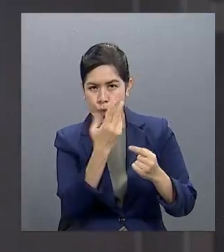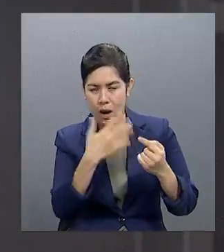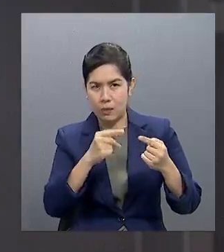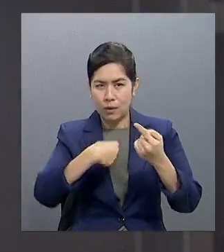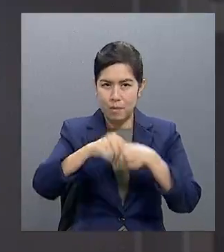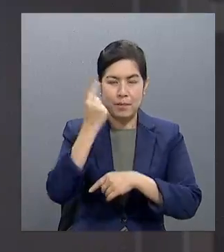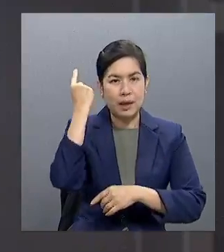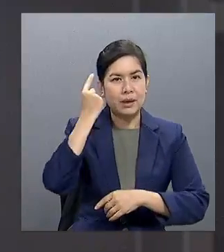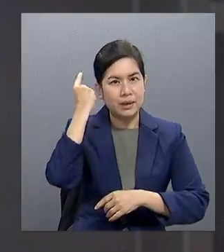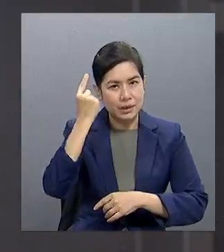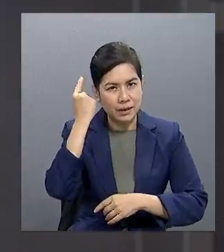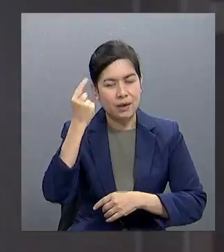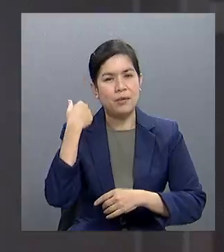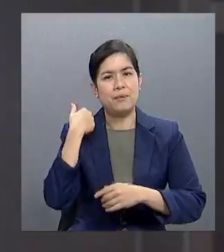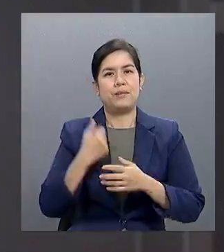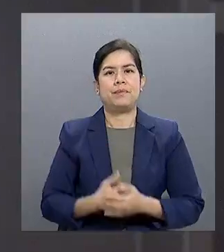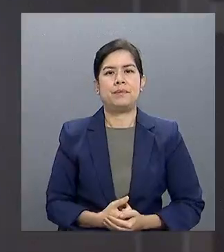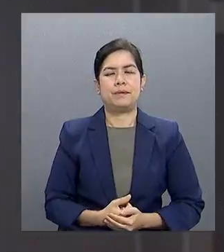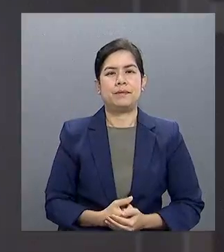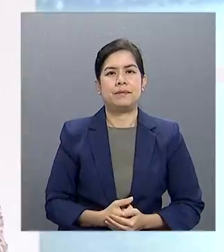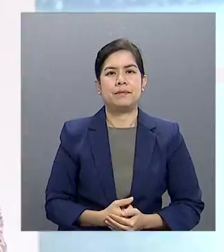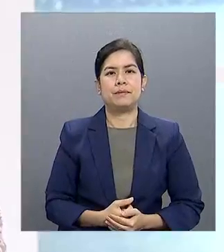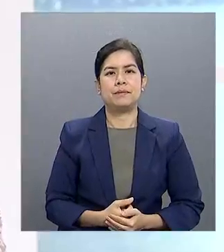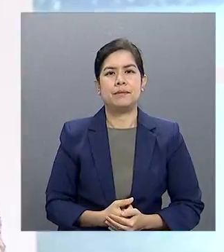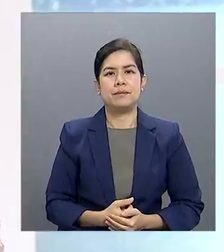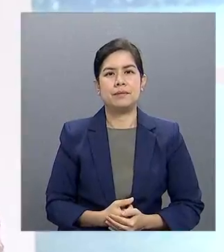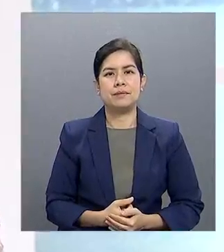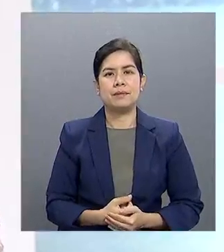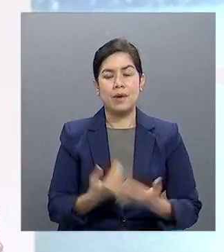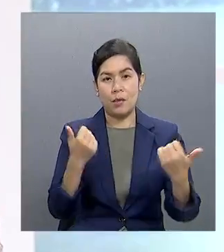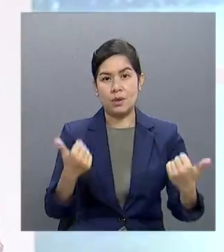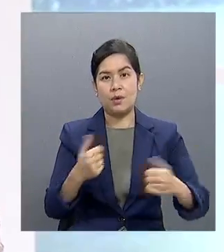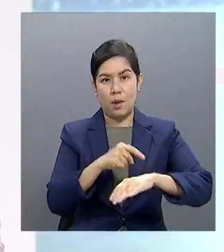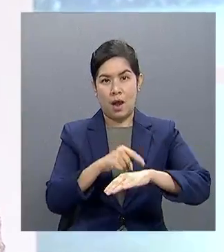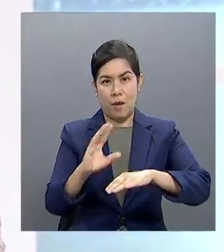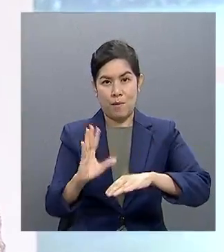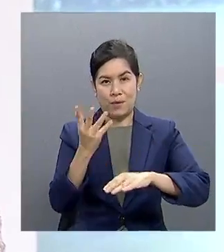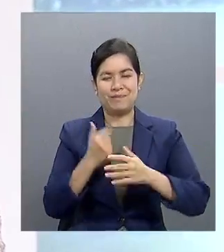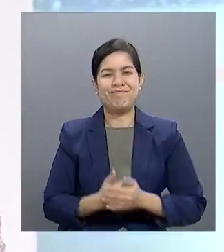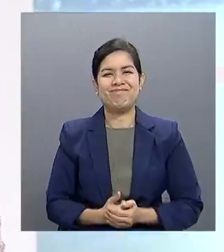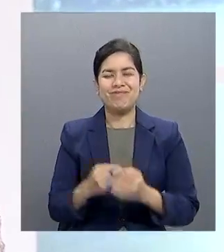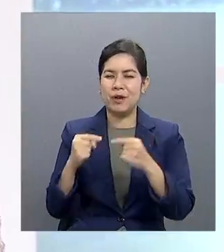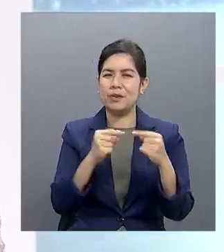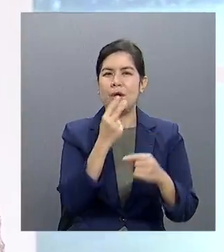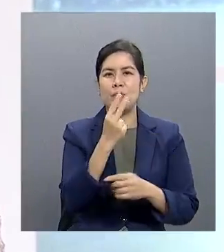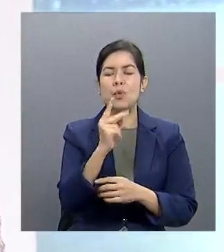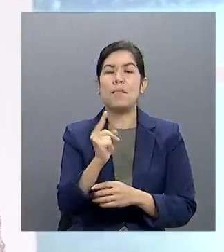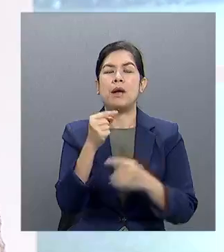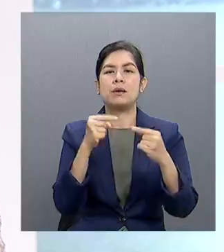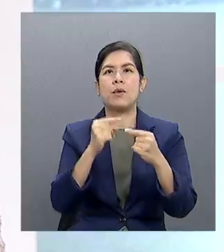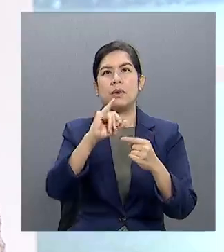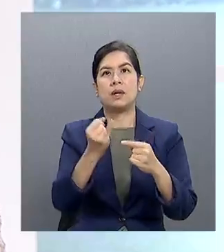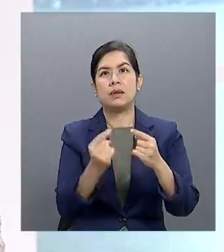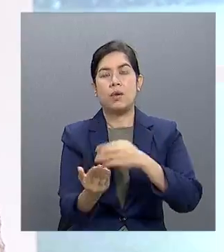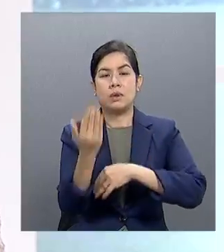ปะสโมสรศิลป์สโมสรด้วยนะครับ จังเลยค่ะ หมดเวลาของรายการวันใหม่วาไรตี้นะครับกลับมาเจอกันวันจันทร์หน้า8โมงเช้าทางช่องไ